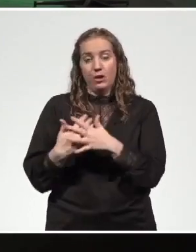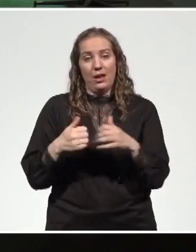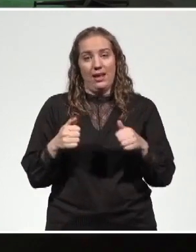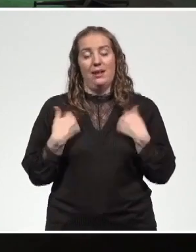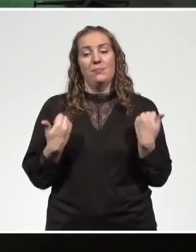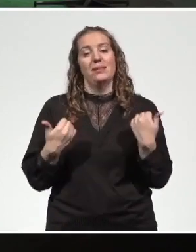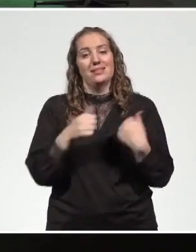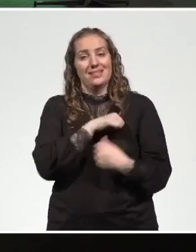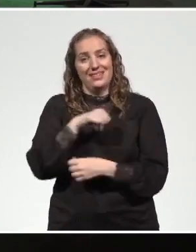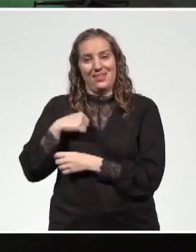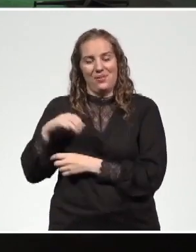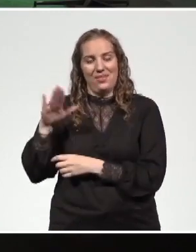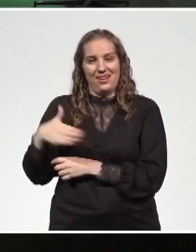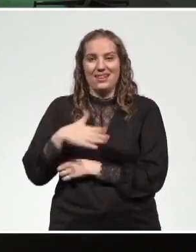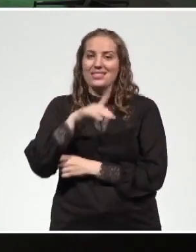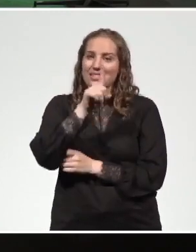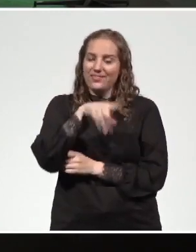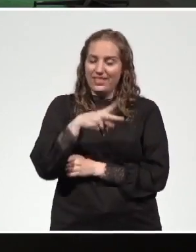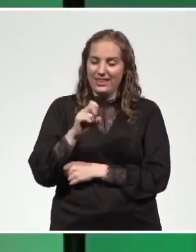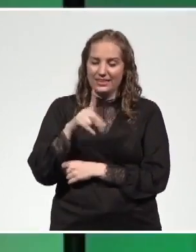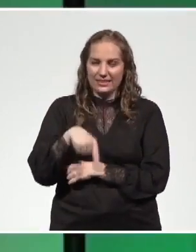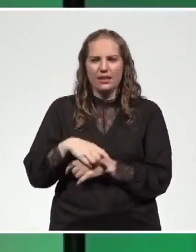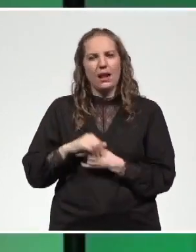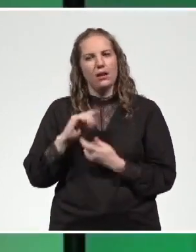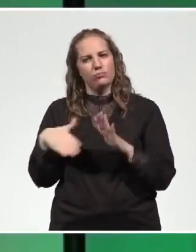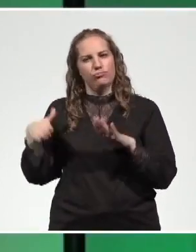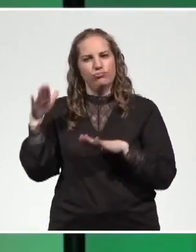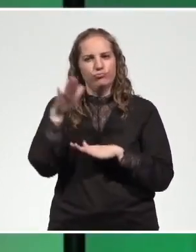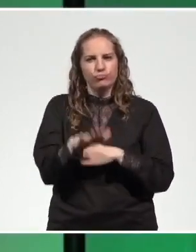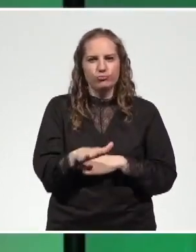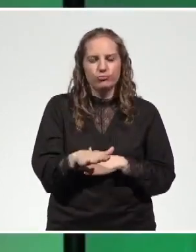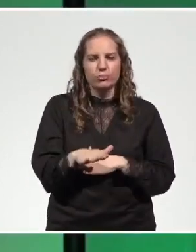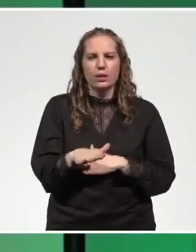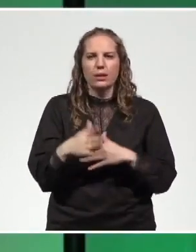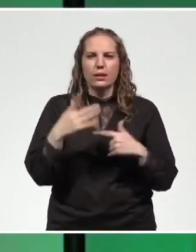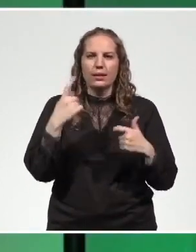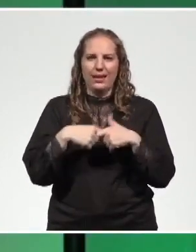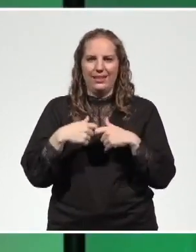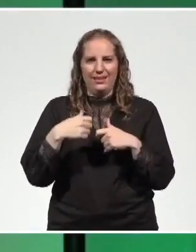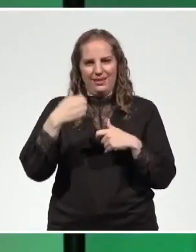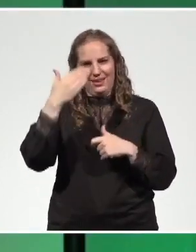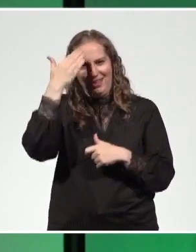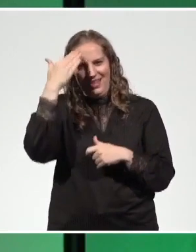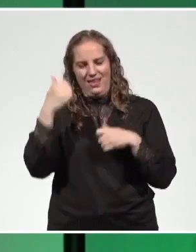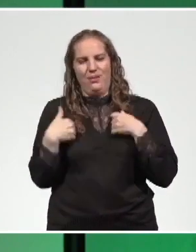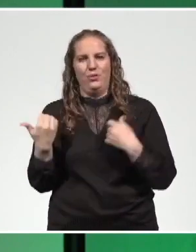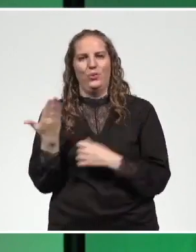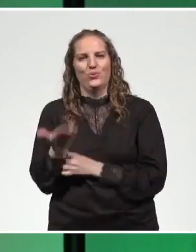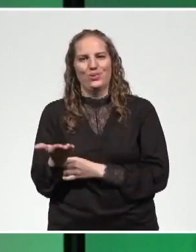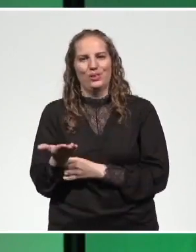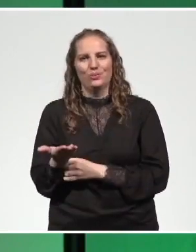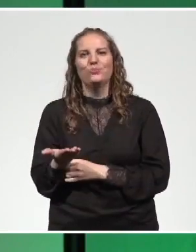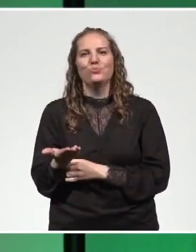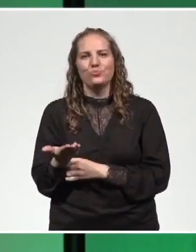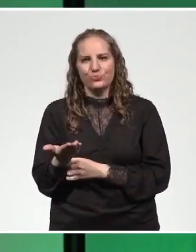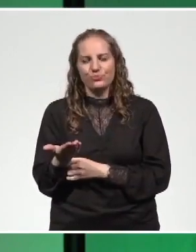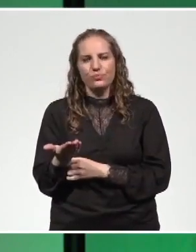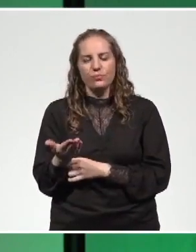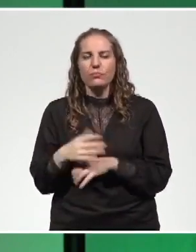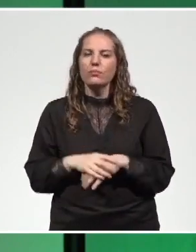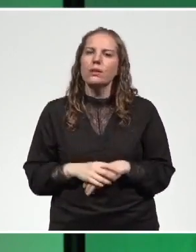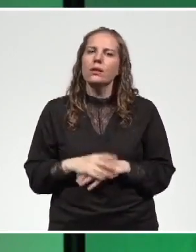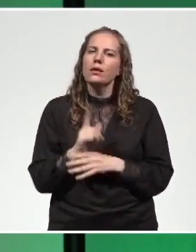Svandís, stigið stór skref þegar kemur að geðheilbrigðisþjónustu. Við vitum að